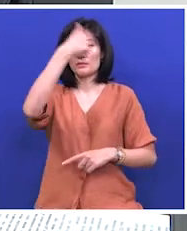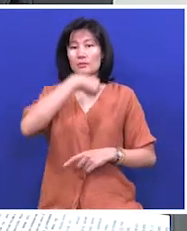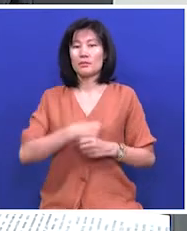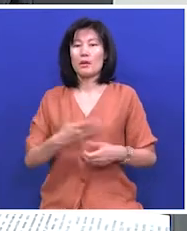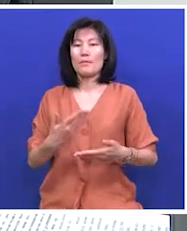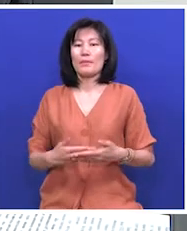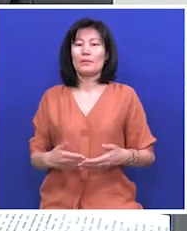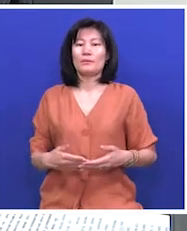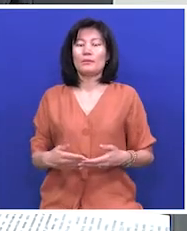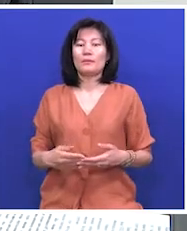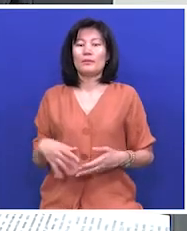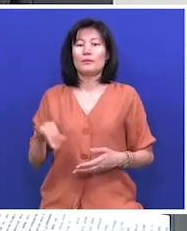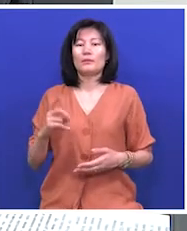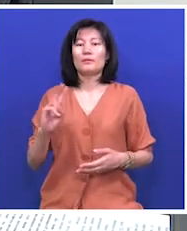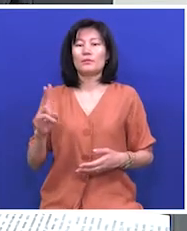жыл сайын мынау